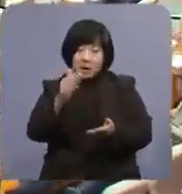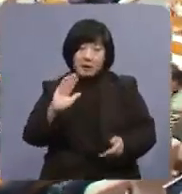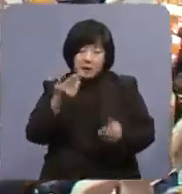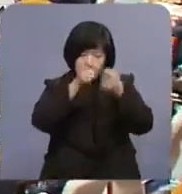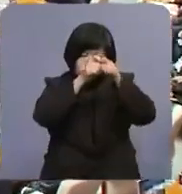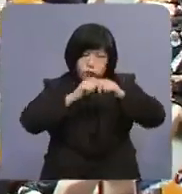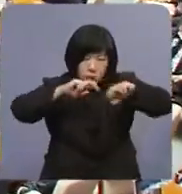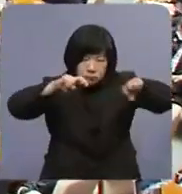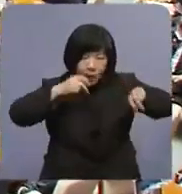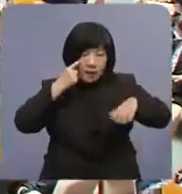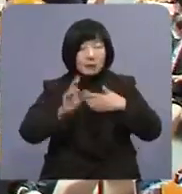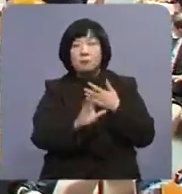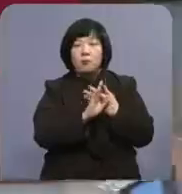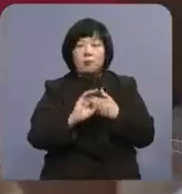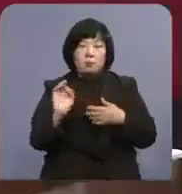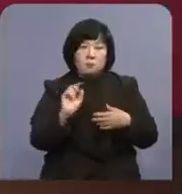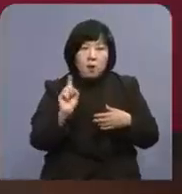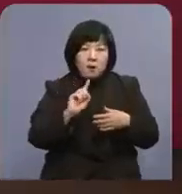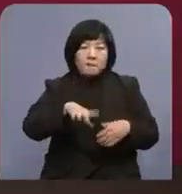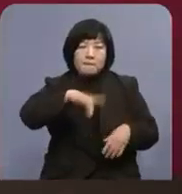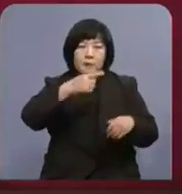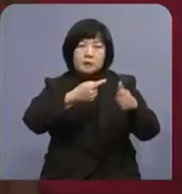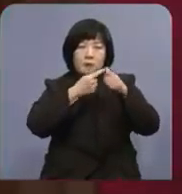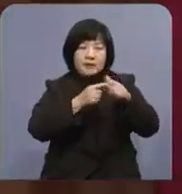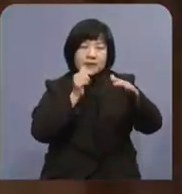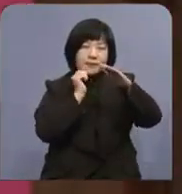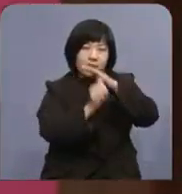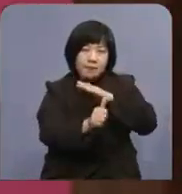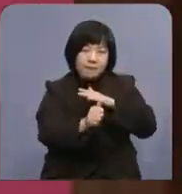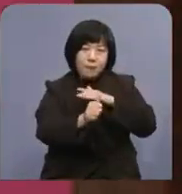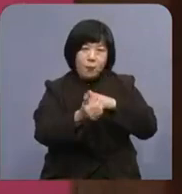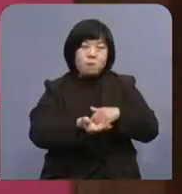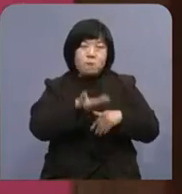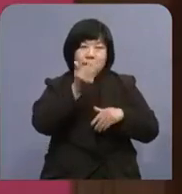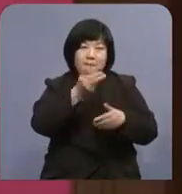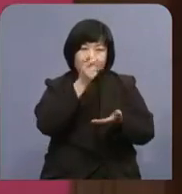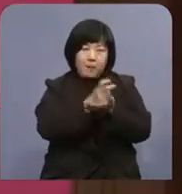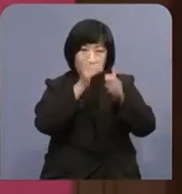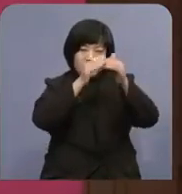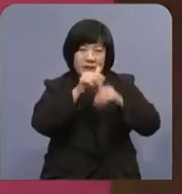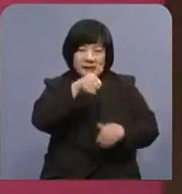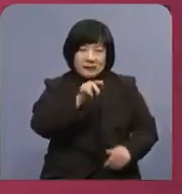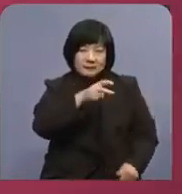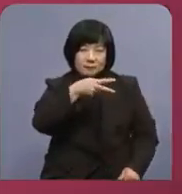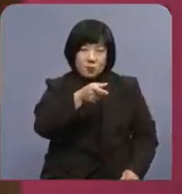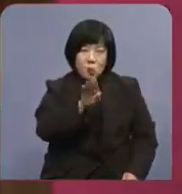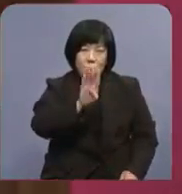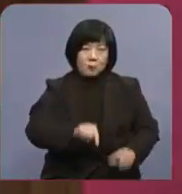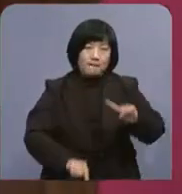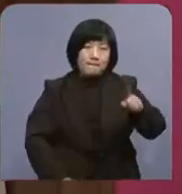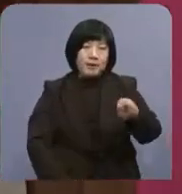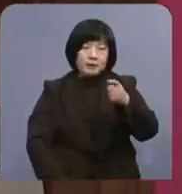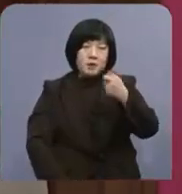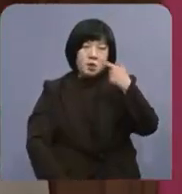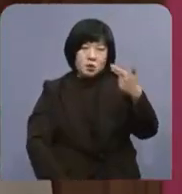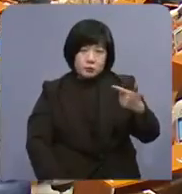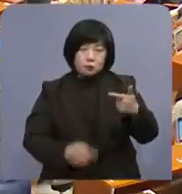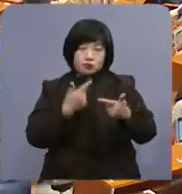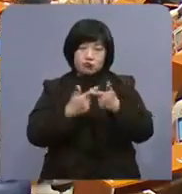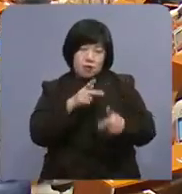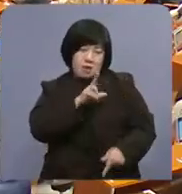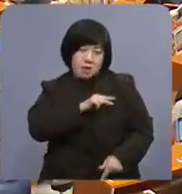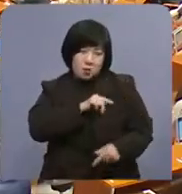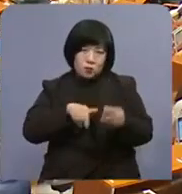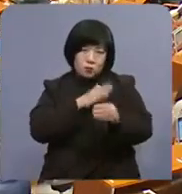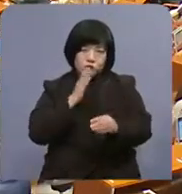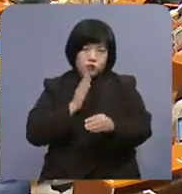더 구체적으로 들여다봤습니다 먼저 대표발이 법안 수를 보면 김도읍 의원이 16건으로 부산의원 중